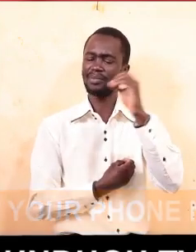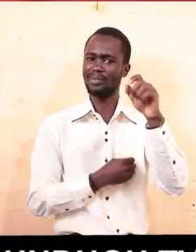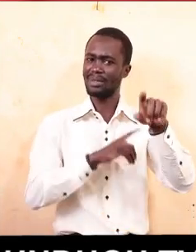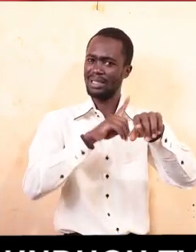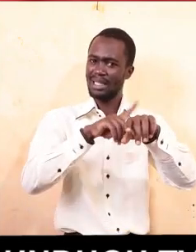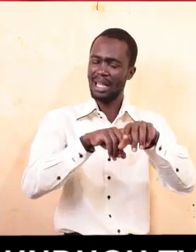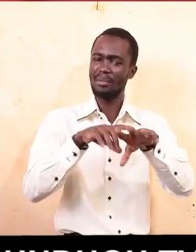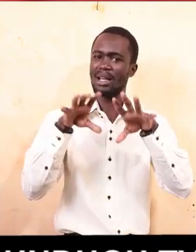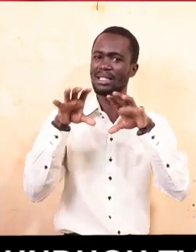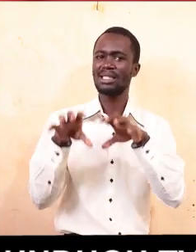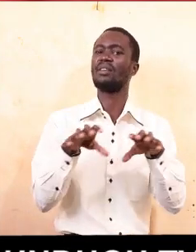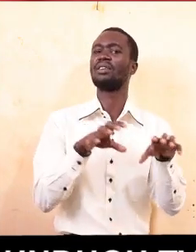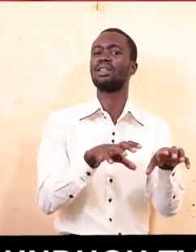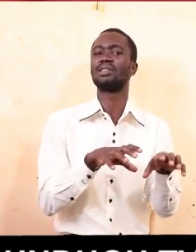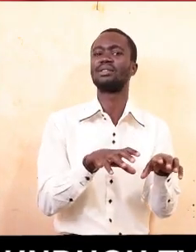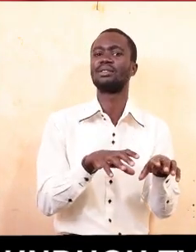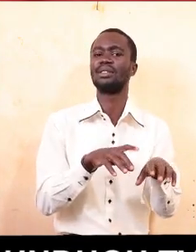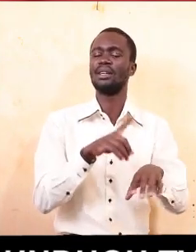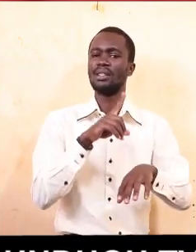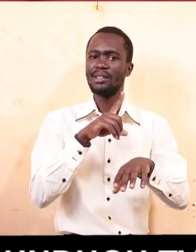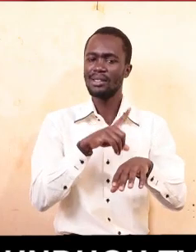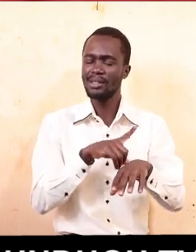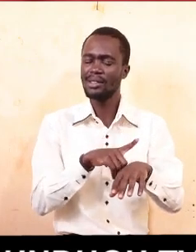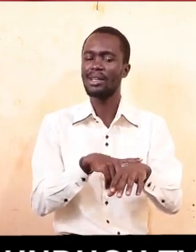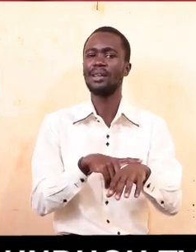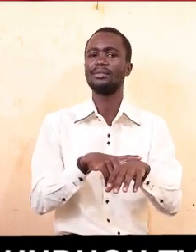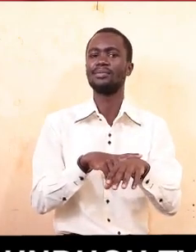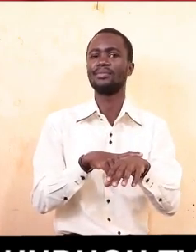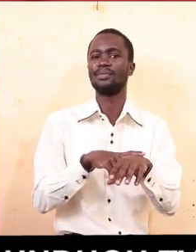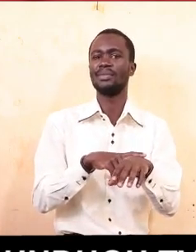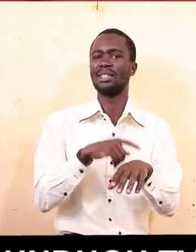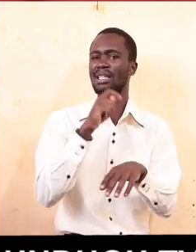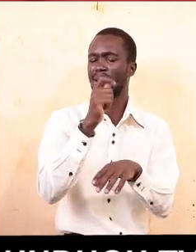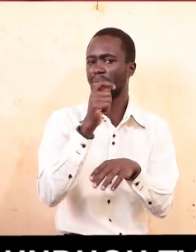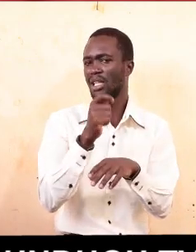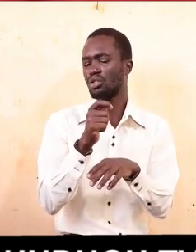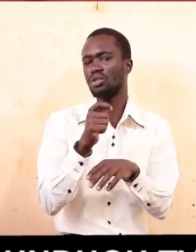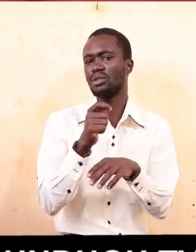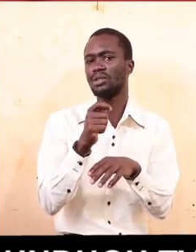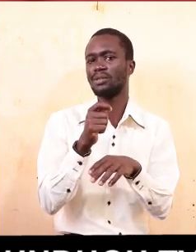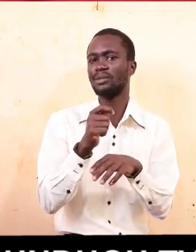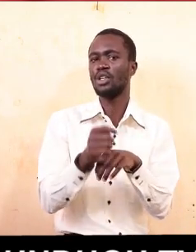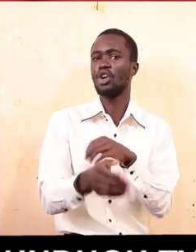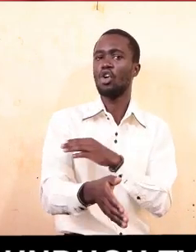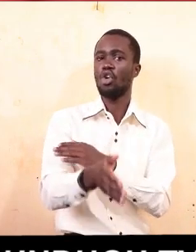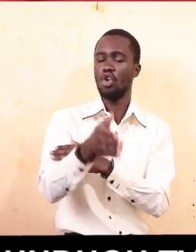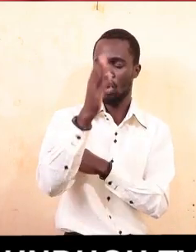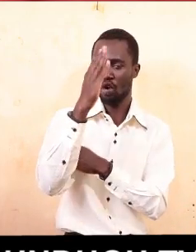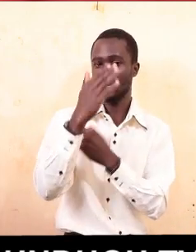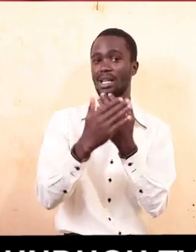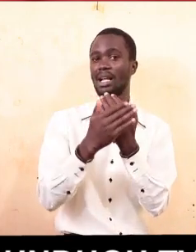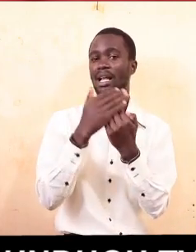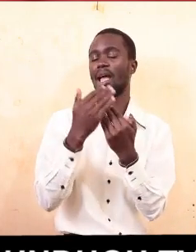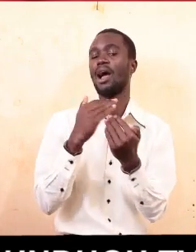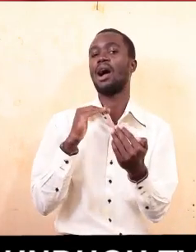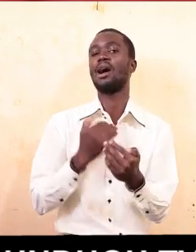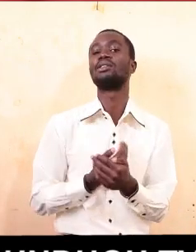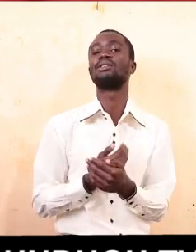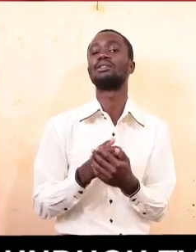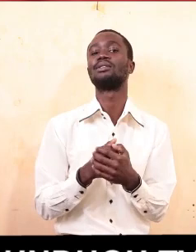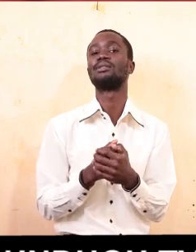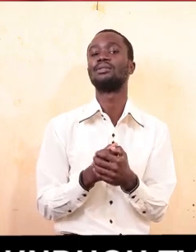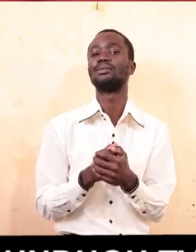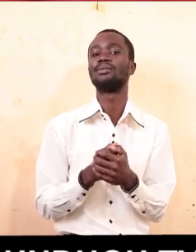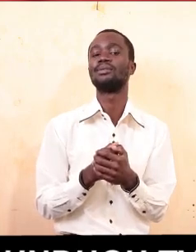mateso, wakati wa majaribio ama majaribu. Bwana atujali juu